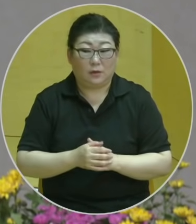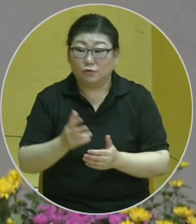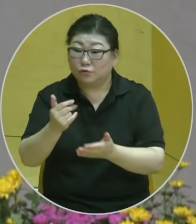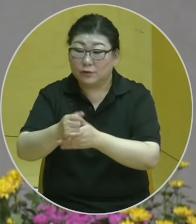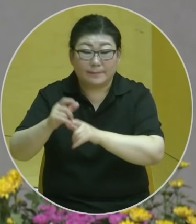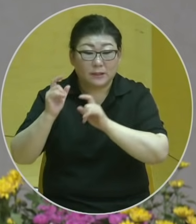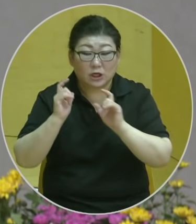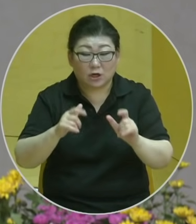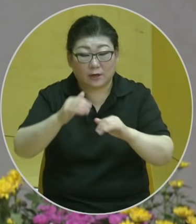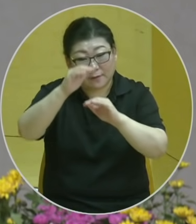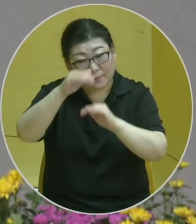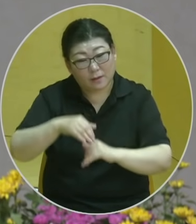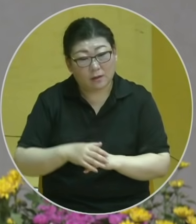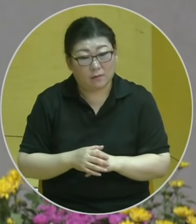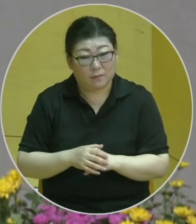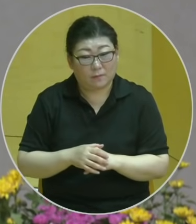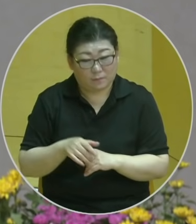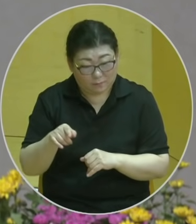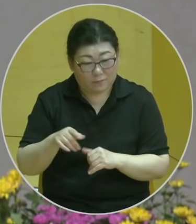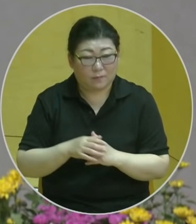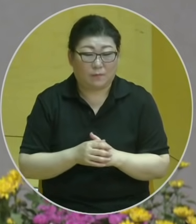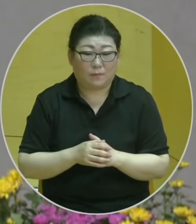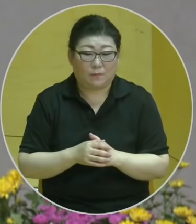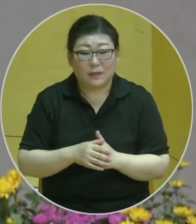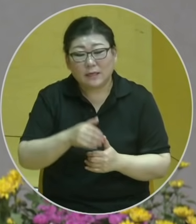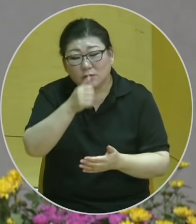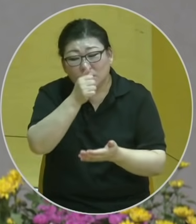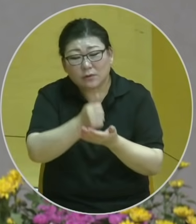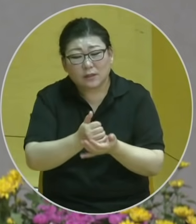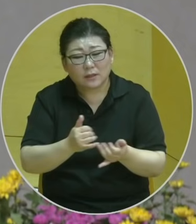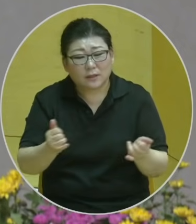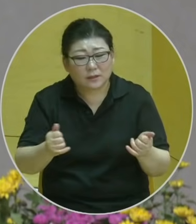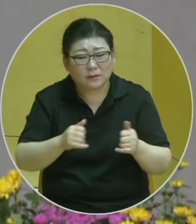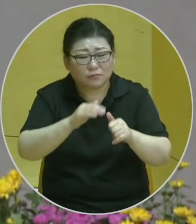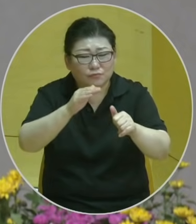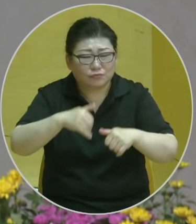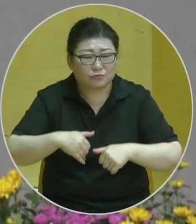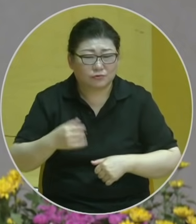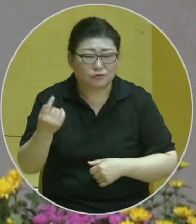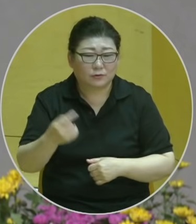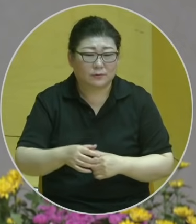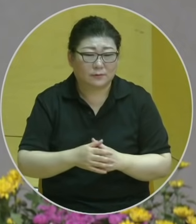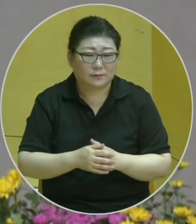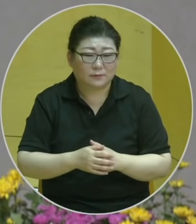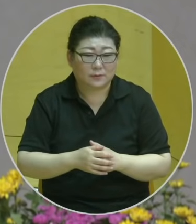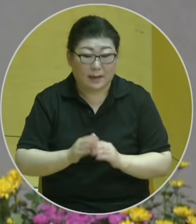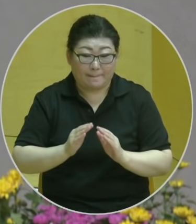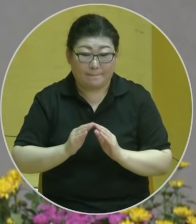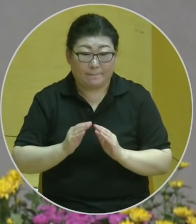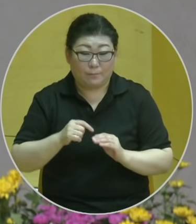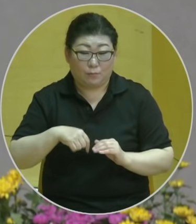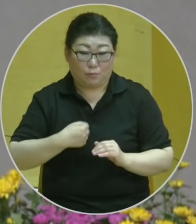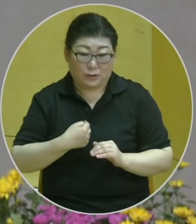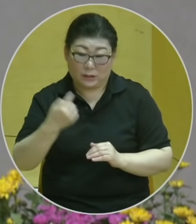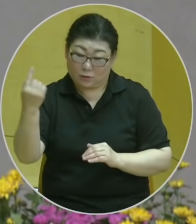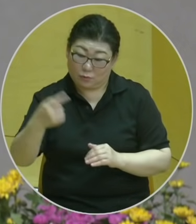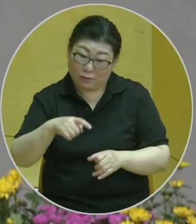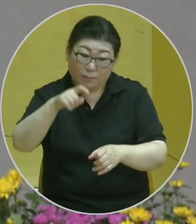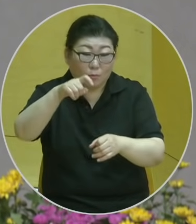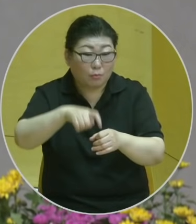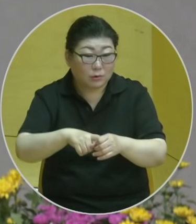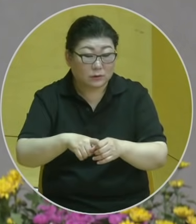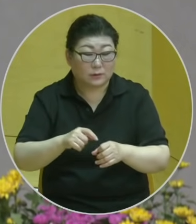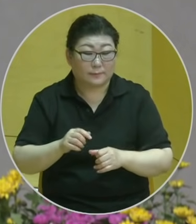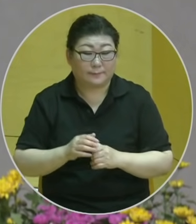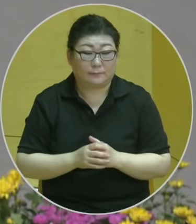이 선언 아닙니까? 내가 죄인을 부르러 왔다고. 본인이 오신 그 목적, 그것이 바로 다른